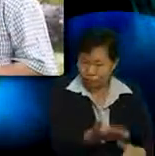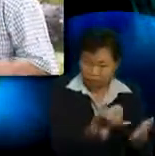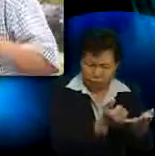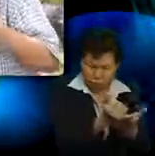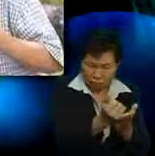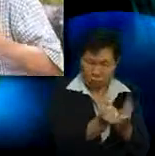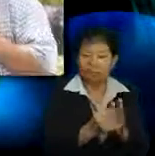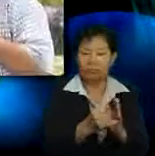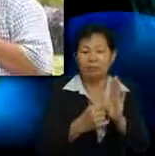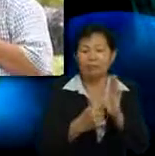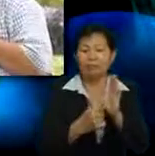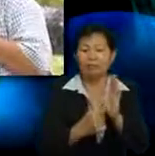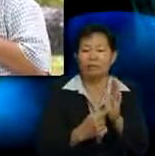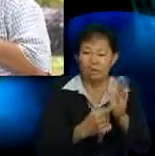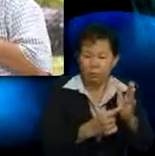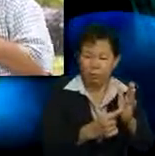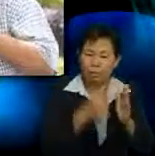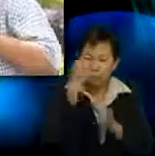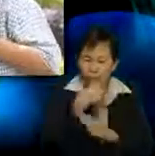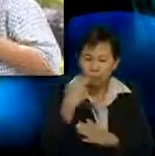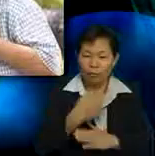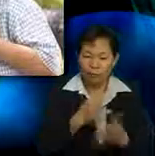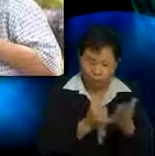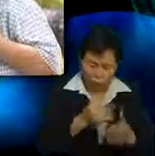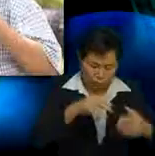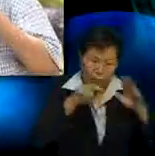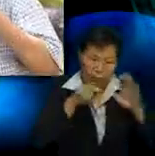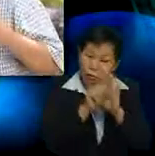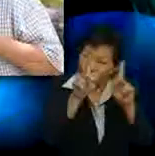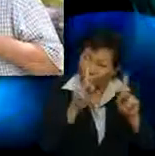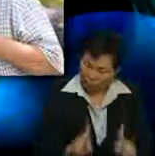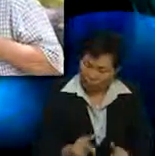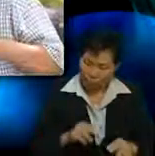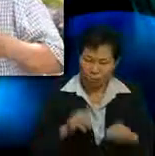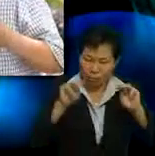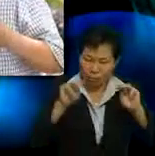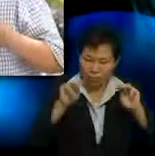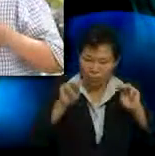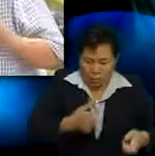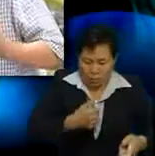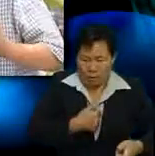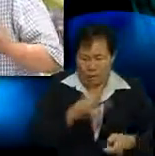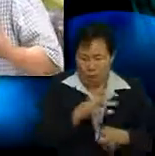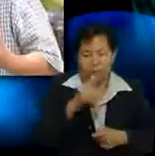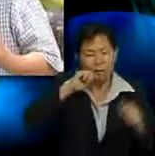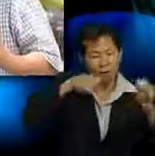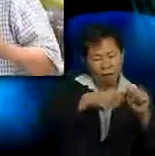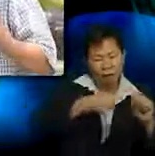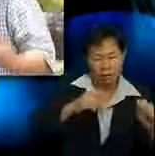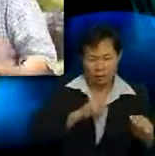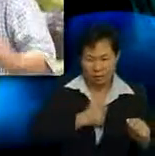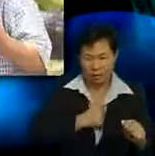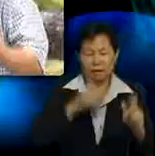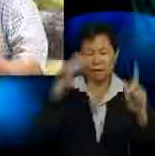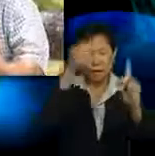adalah merupakan keupayaan seseorang manusia itu sendiri. Diri kita sendiri untuk nak mengawal diri dan mengarahkan diri kita